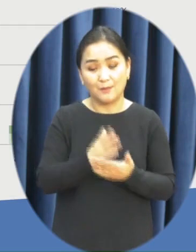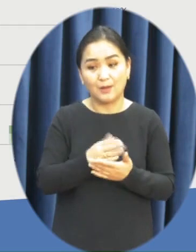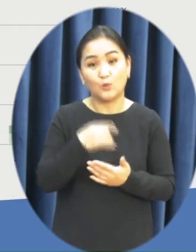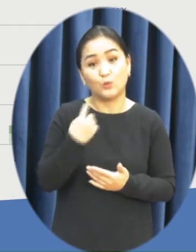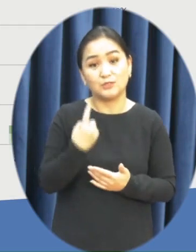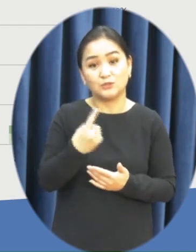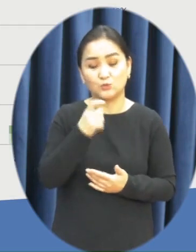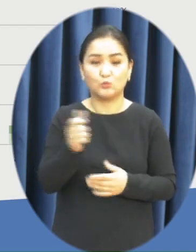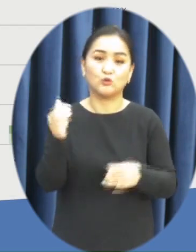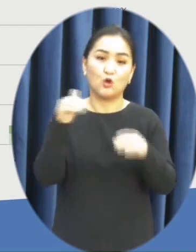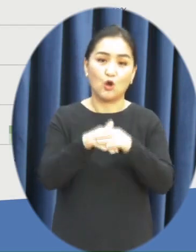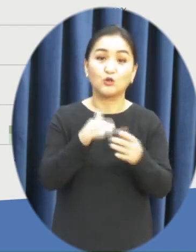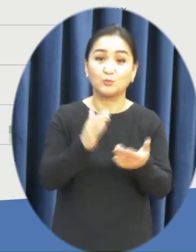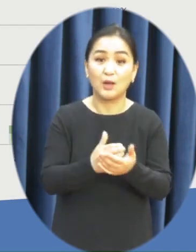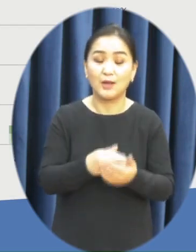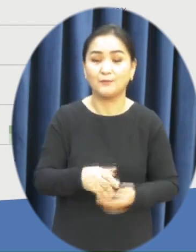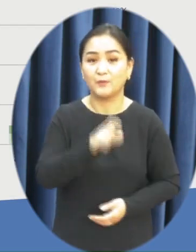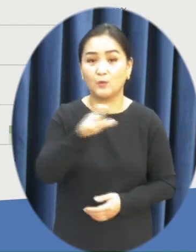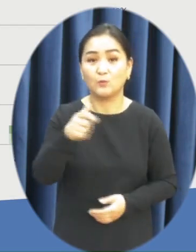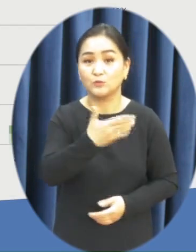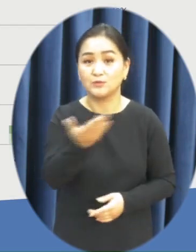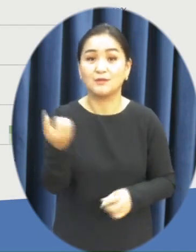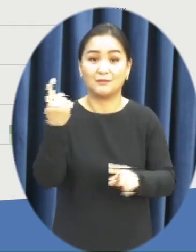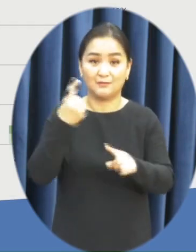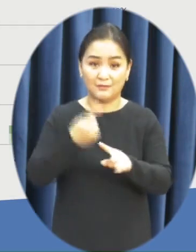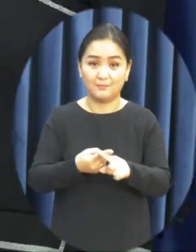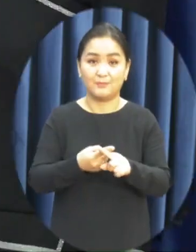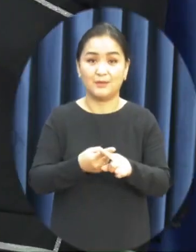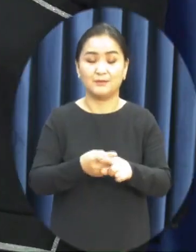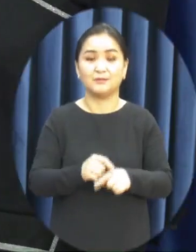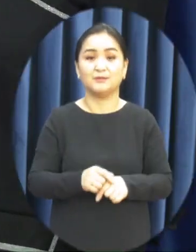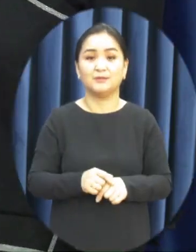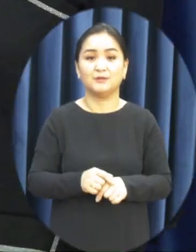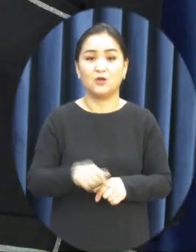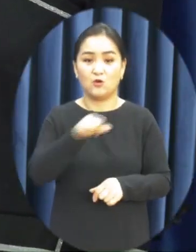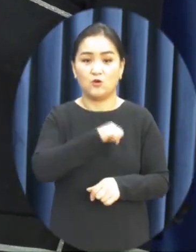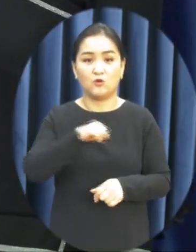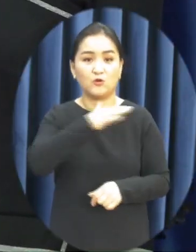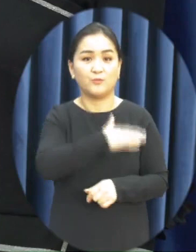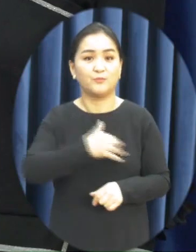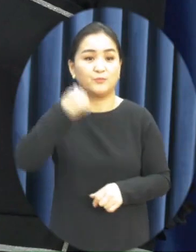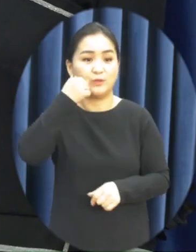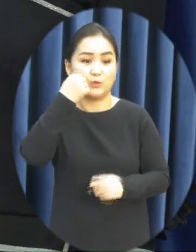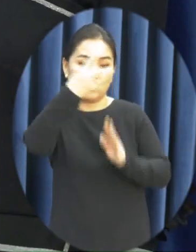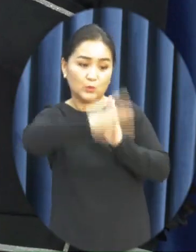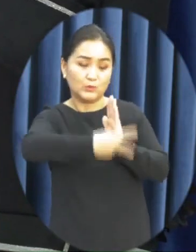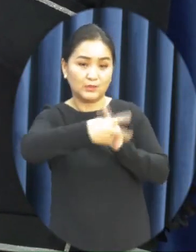འགས རང གནས